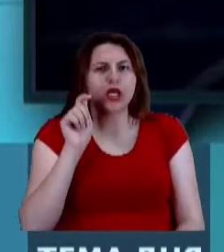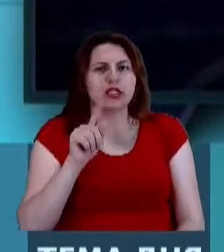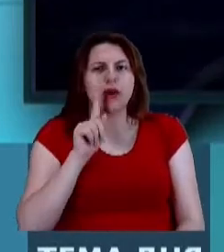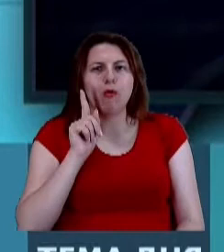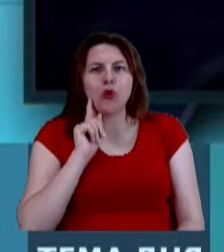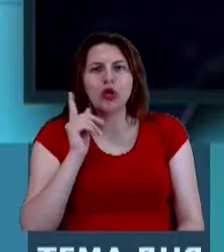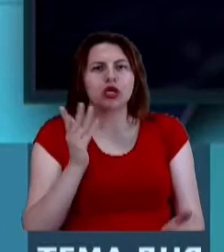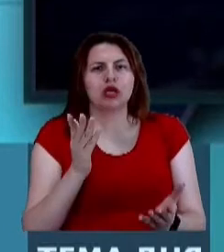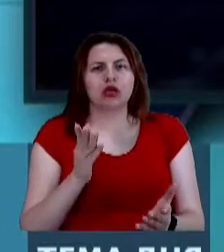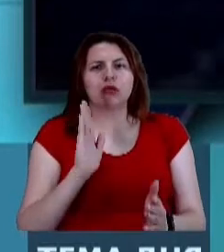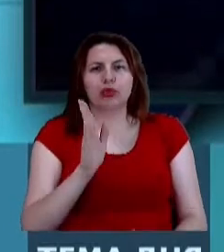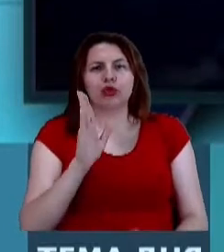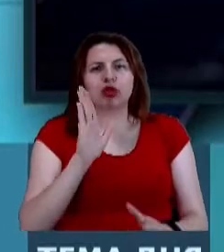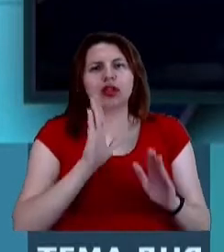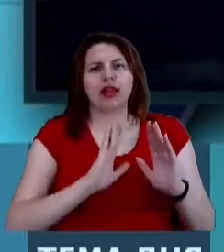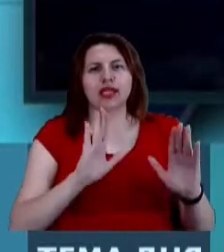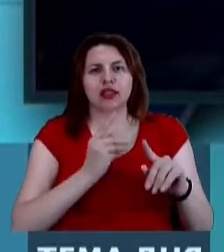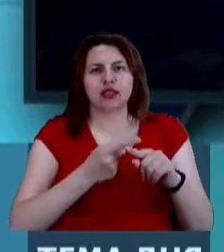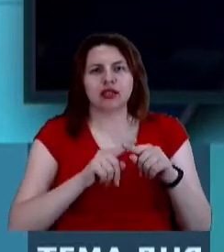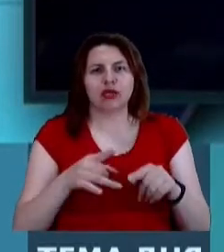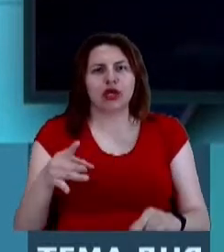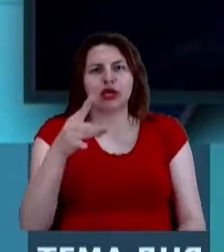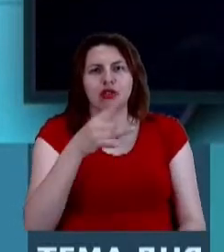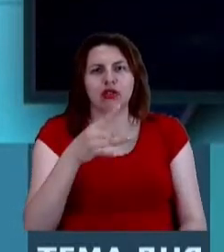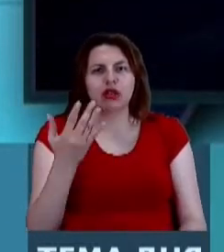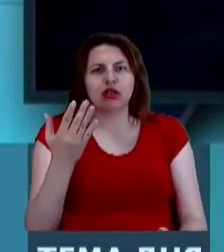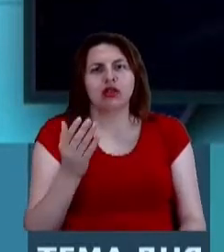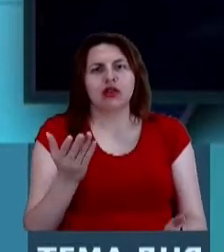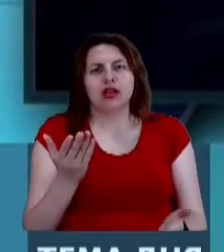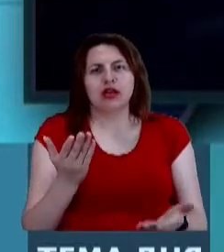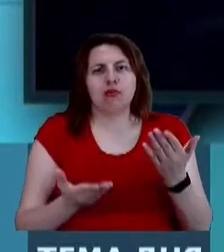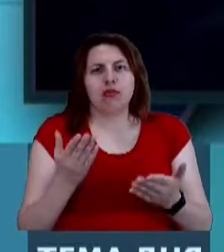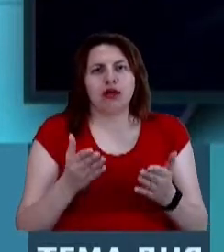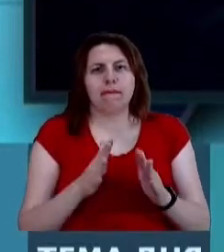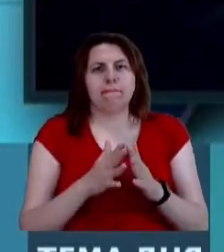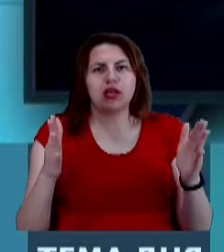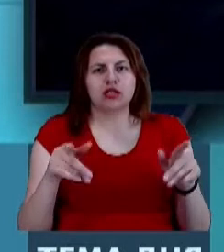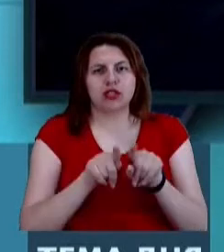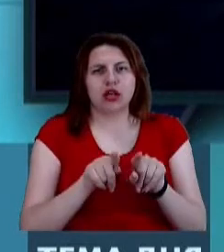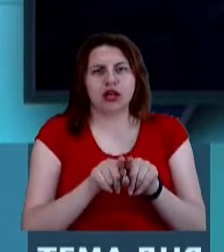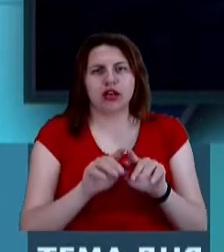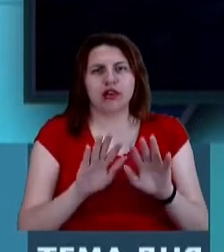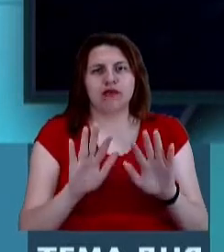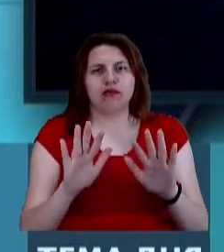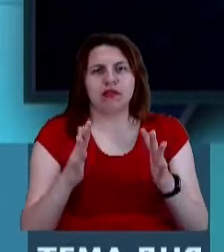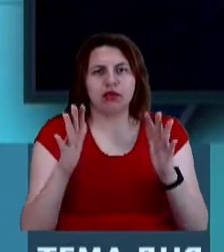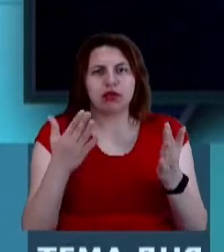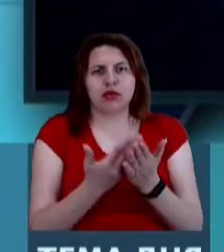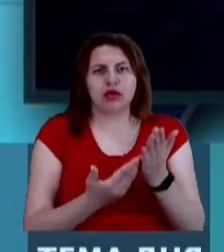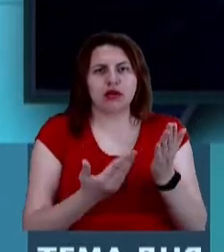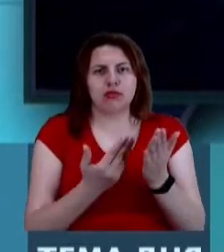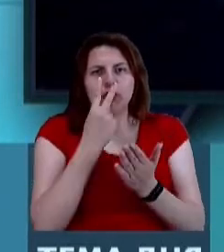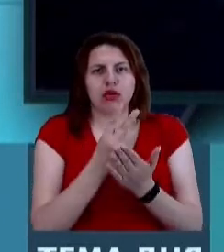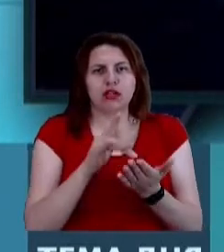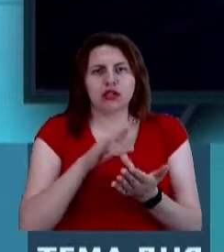яка є надією цього регіону. Якби більше ось таких випадків, таких прикладів показували по центральним каналам